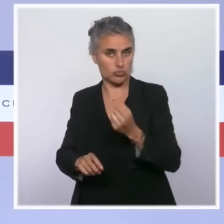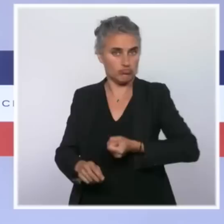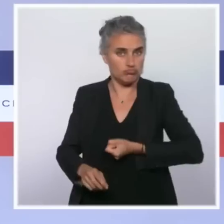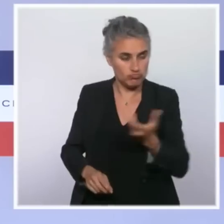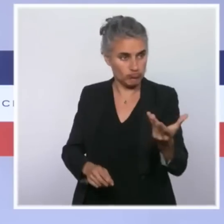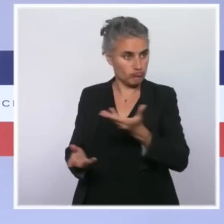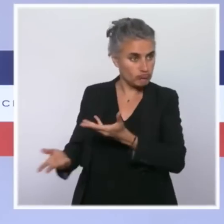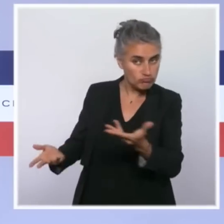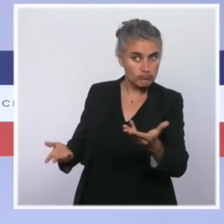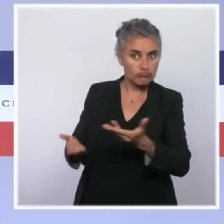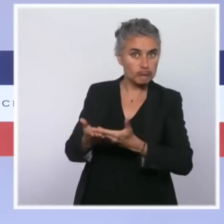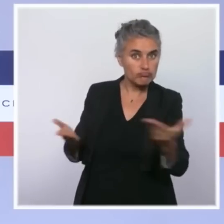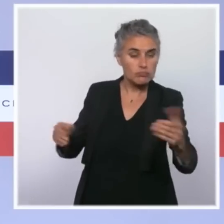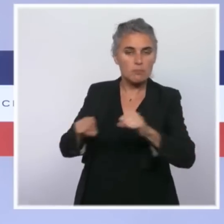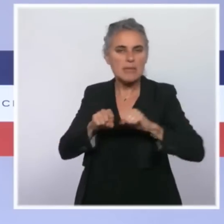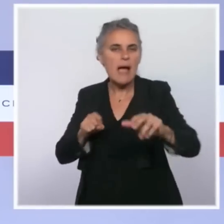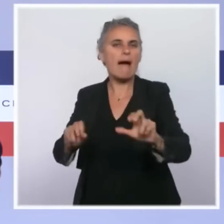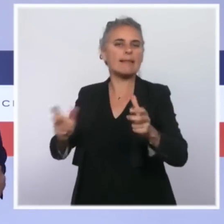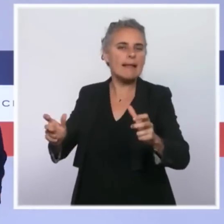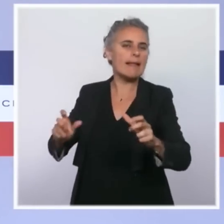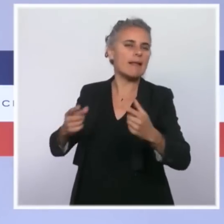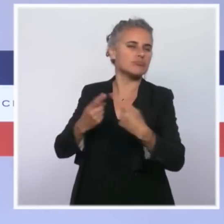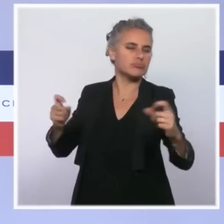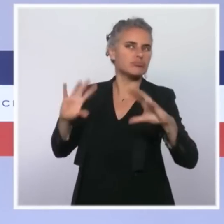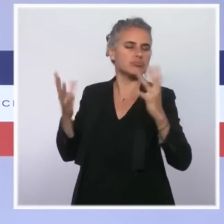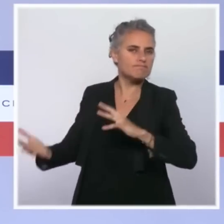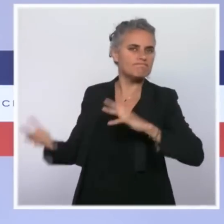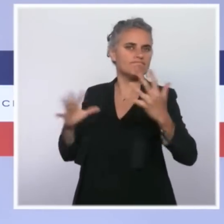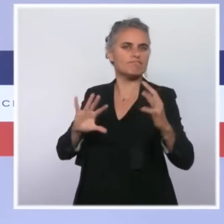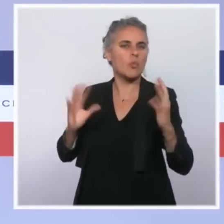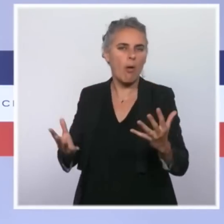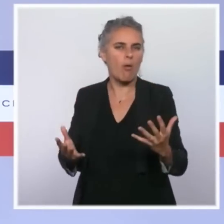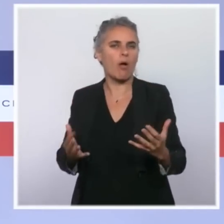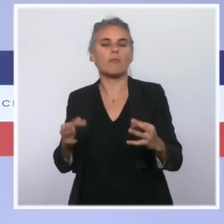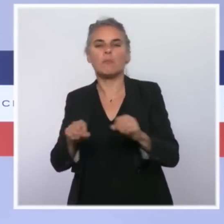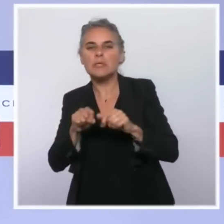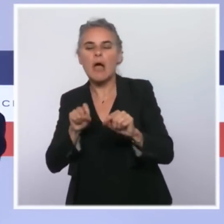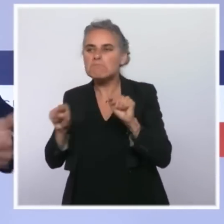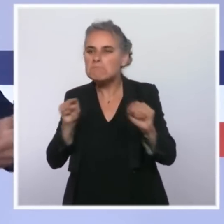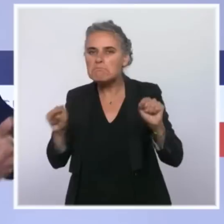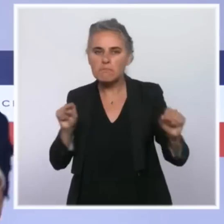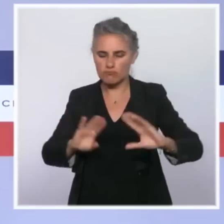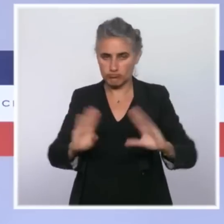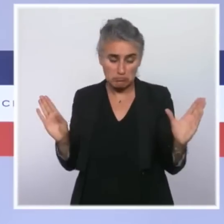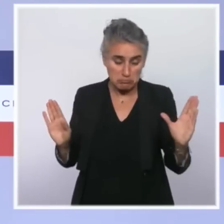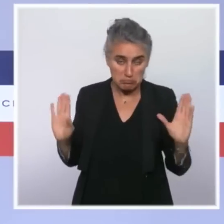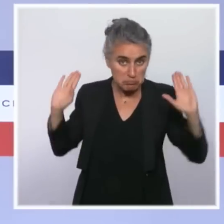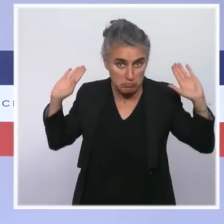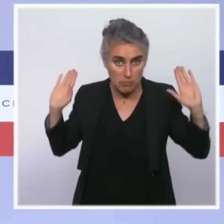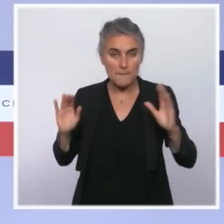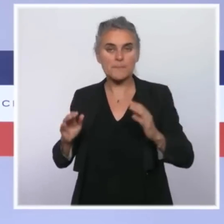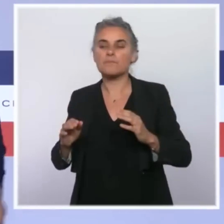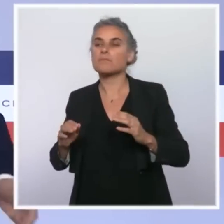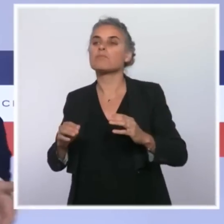sur l'évolution du paysage médiatique, sans rentrer évidemment dans les détails de tel média ou tel journal. Il ne nous revient pas de commenter l'action de